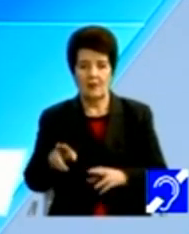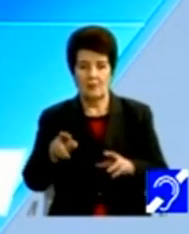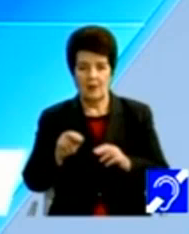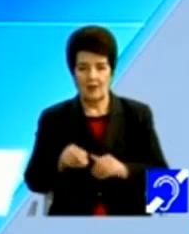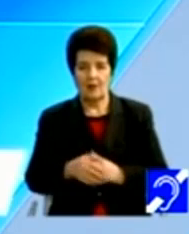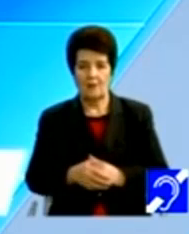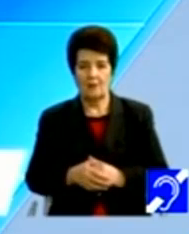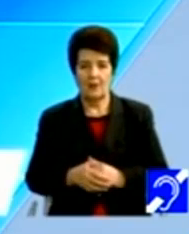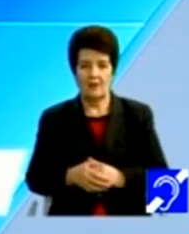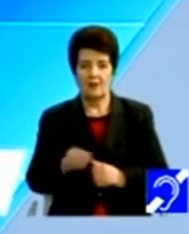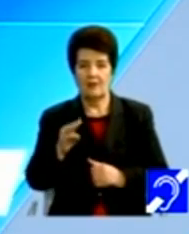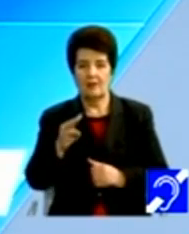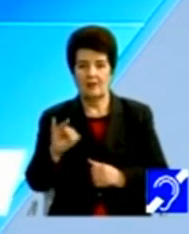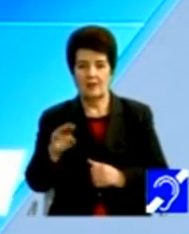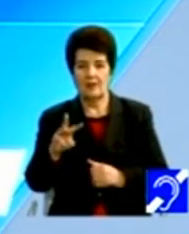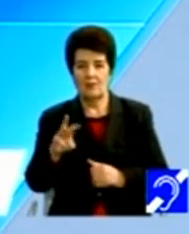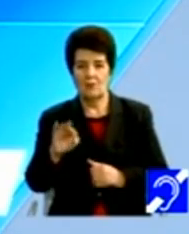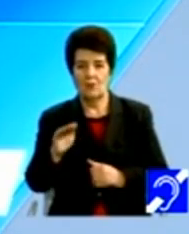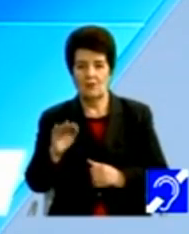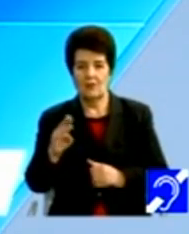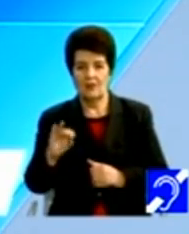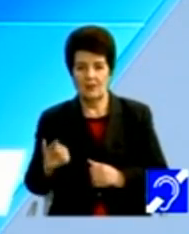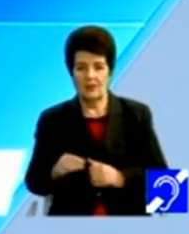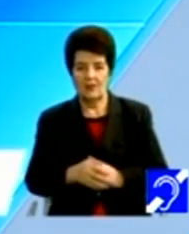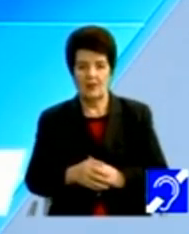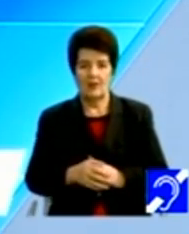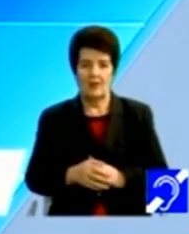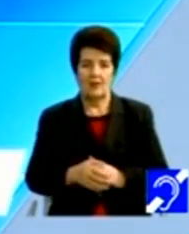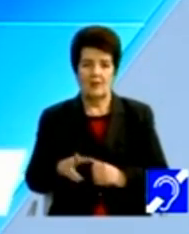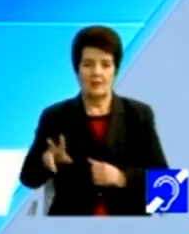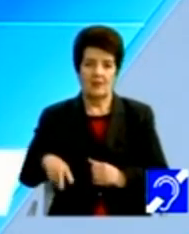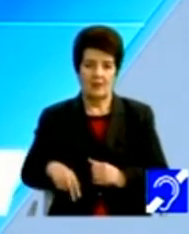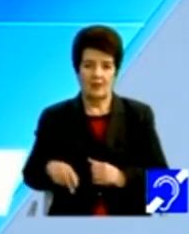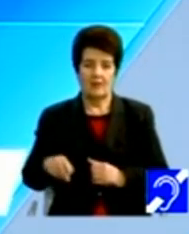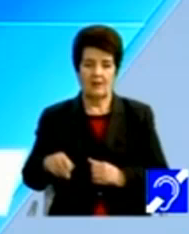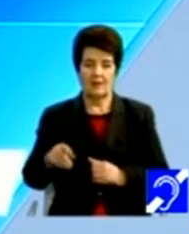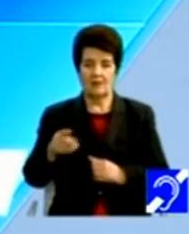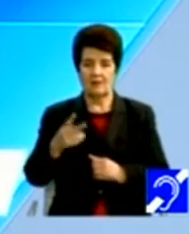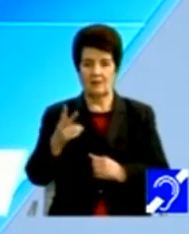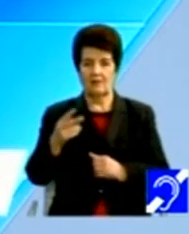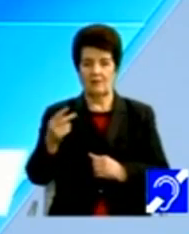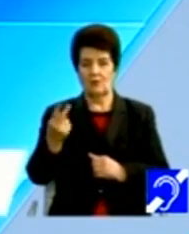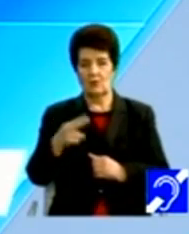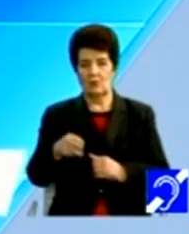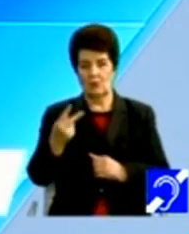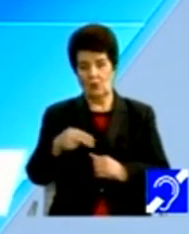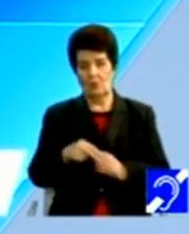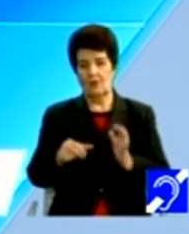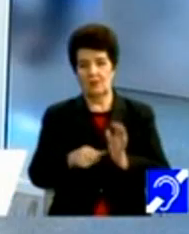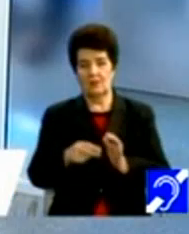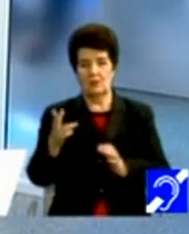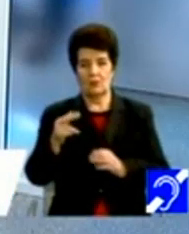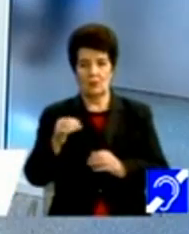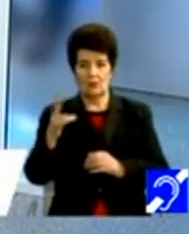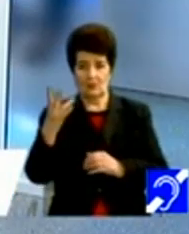Parlament domnul Timofti și respectiv prin alegeri directe în 2016 Dodon. Deci